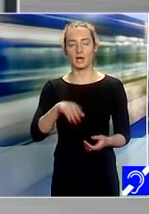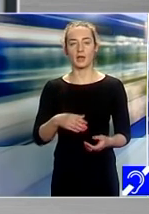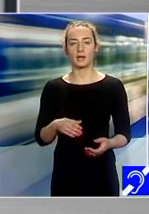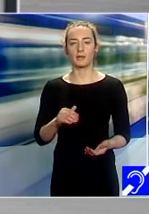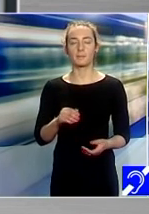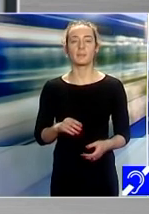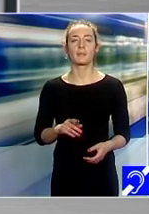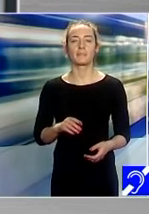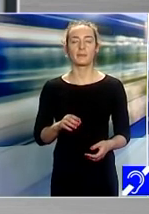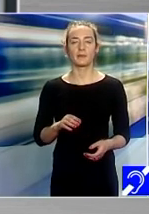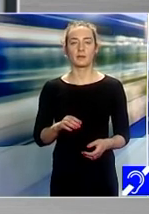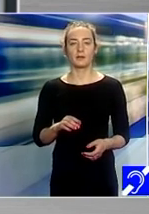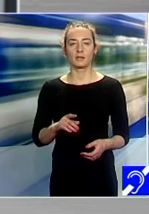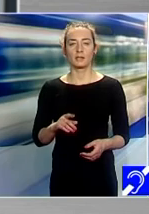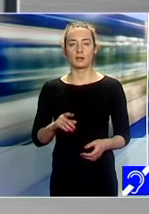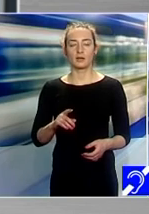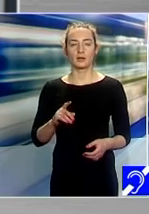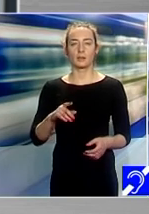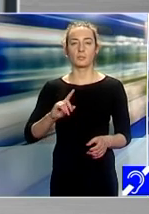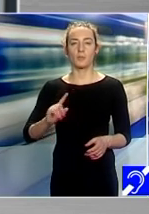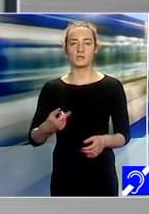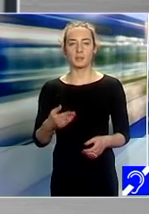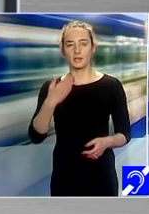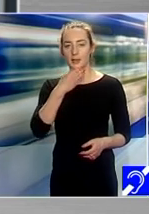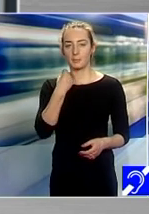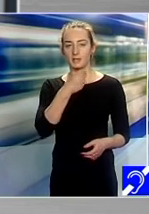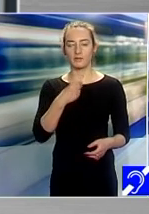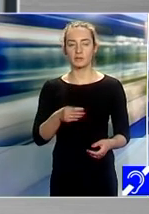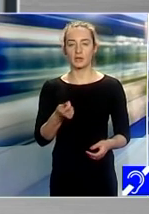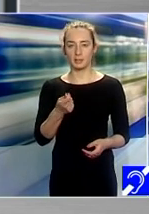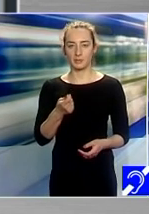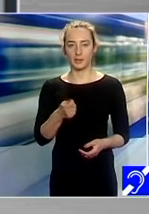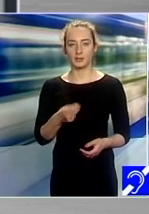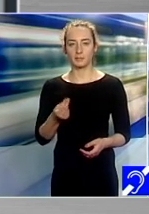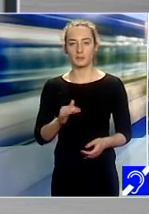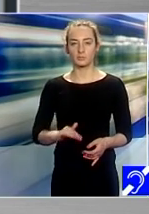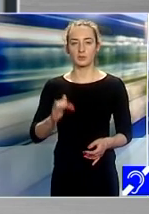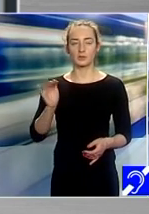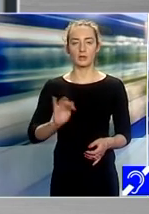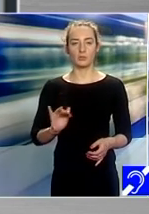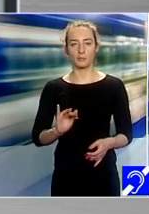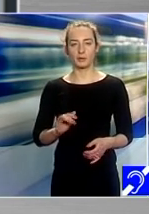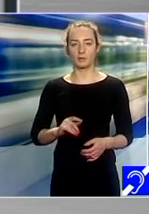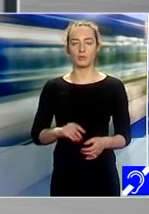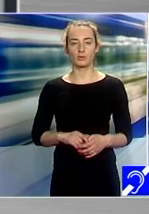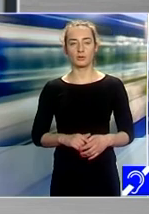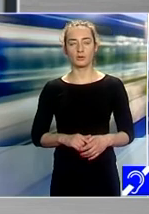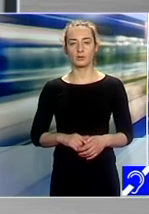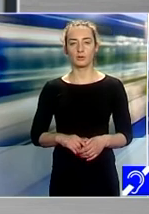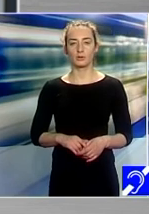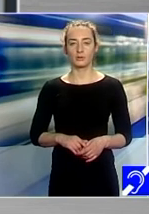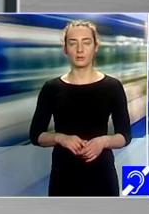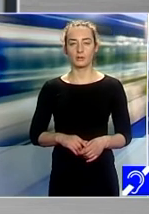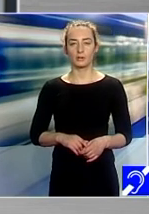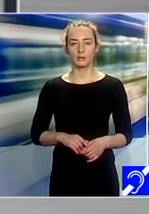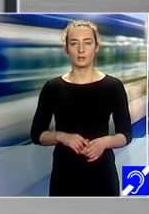de, îndeplinește condițiile de eligibilitate pentru a beneficia de indemnizația pentru creșterea copilului. Și în